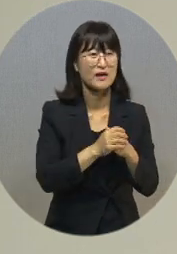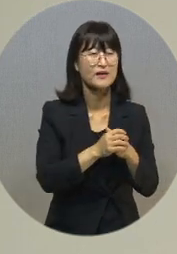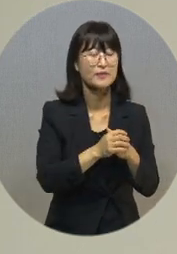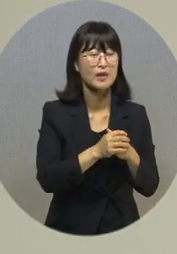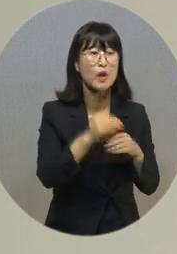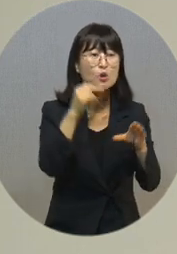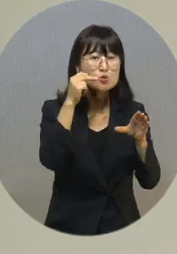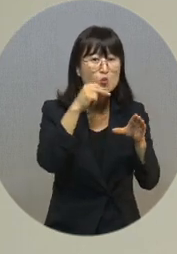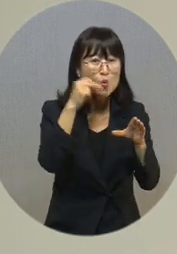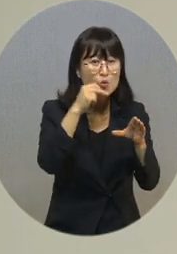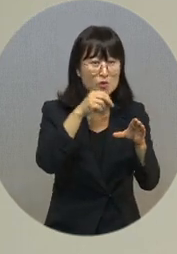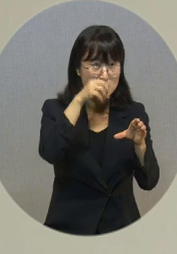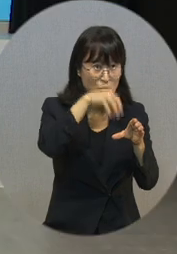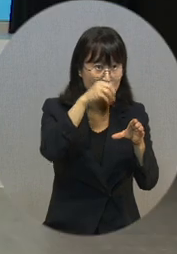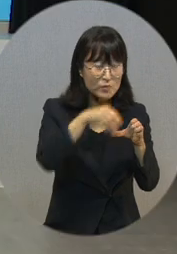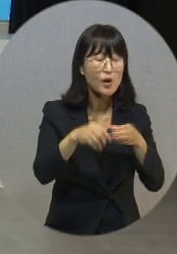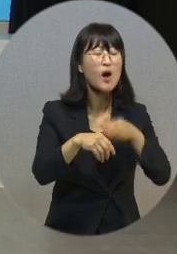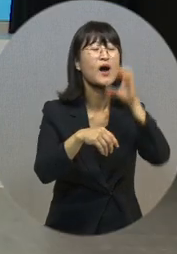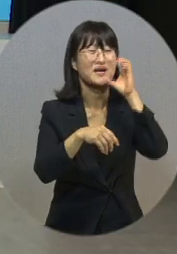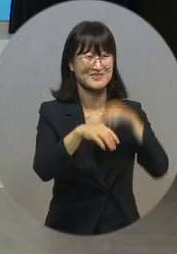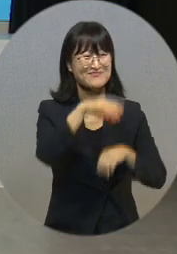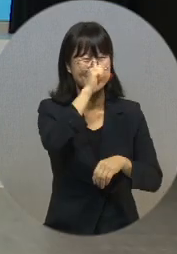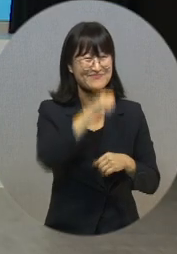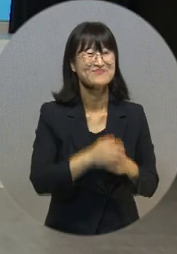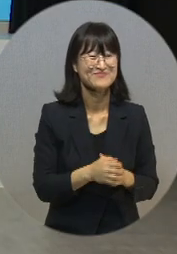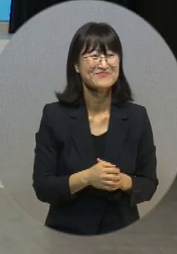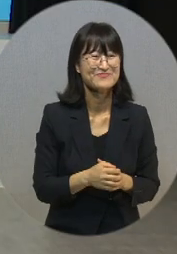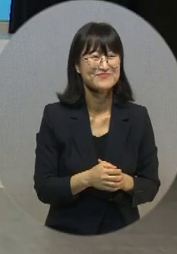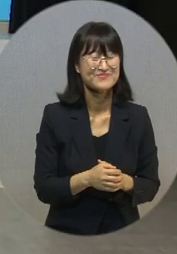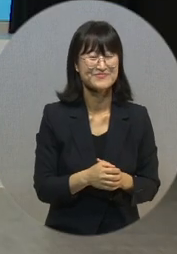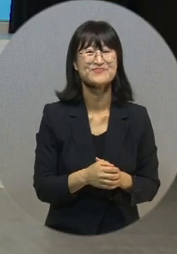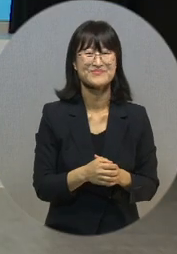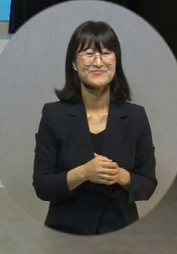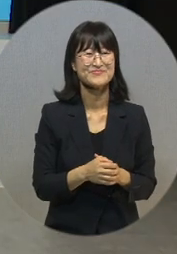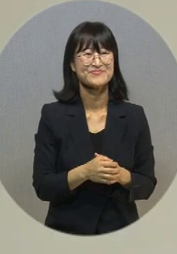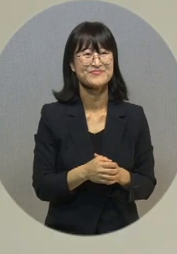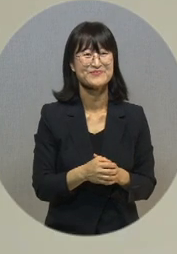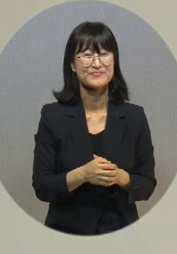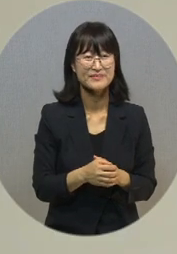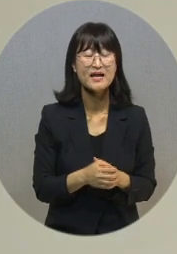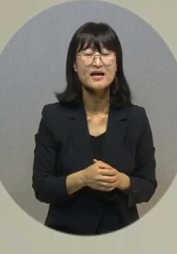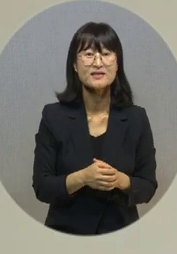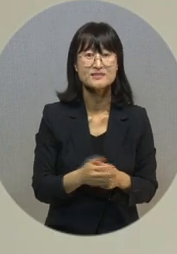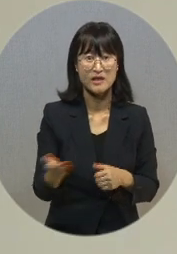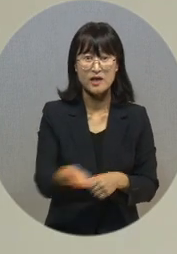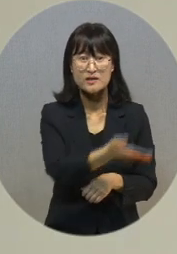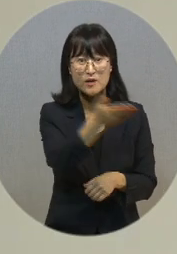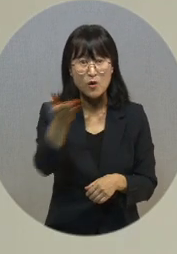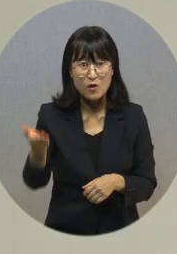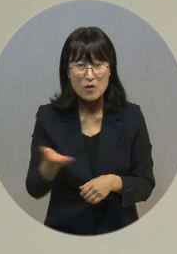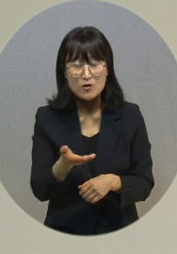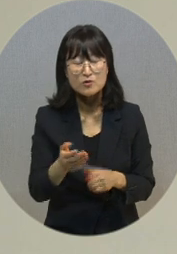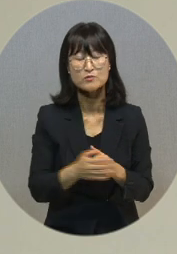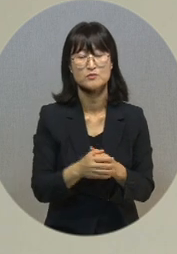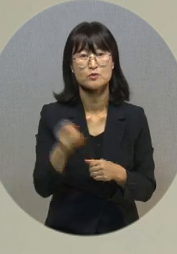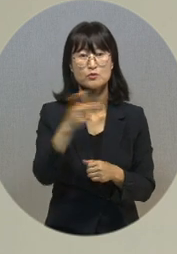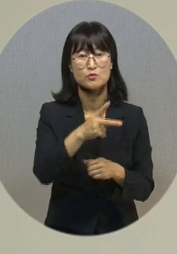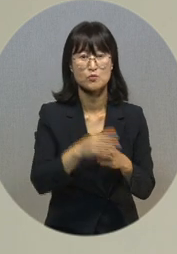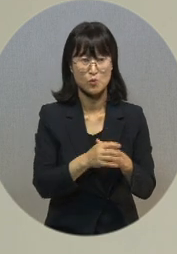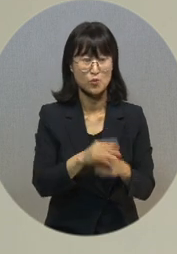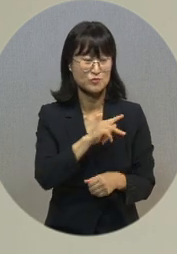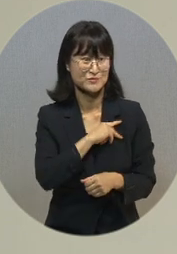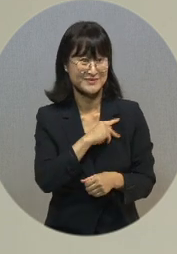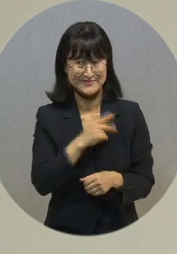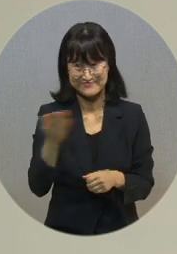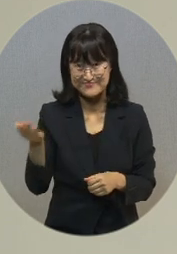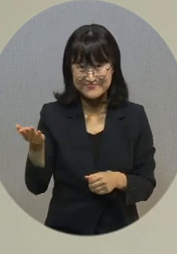조금 드시면 정말 좋다고 합니다. 자, 그리고 이제 끝으로 예, 우리 시청자분들이나 또 의원님께서